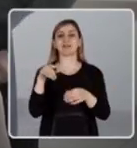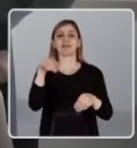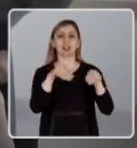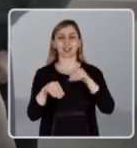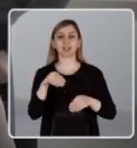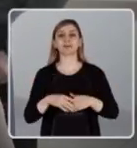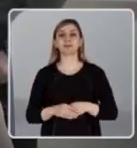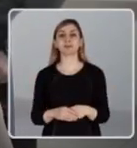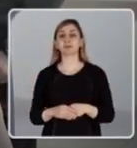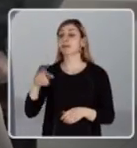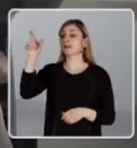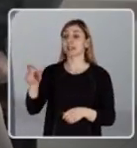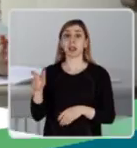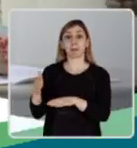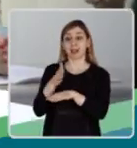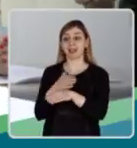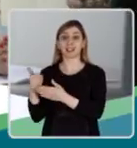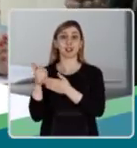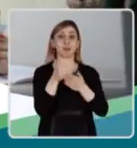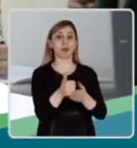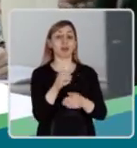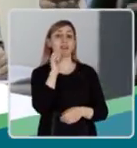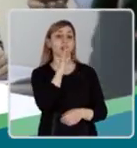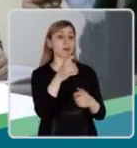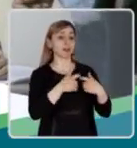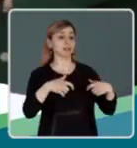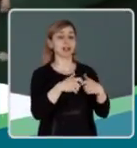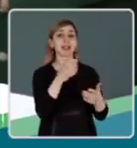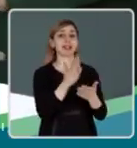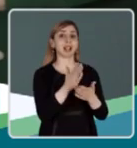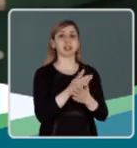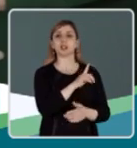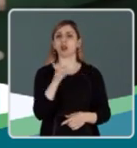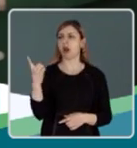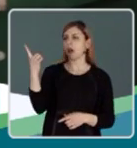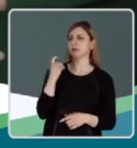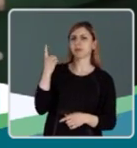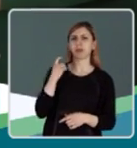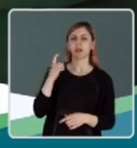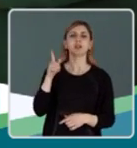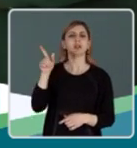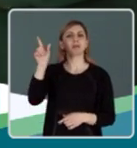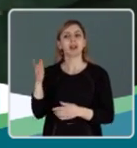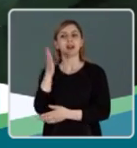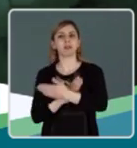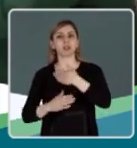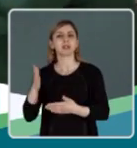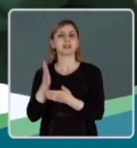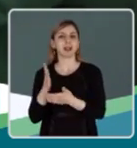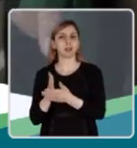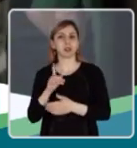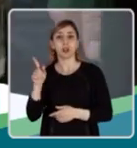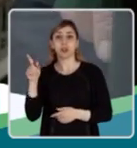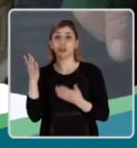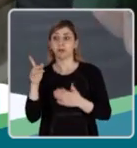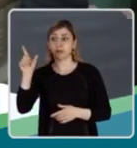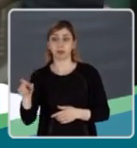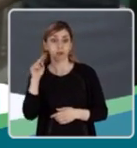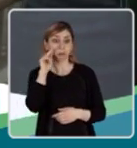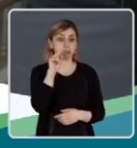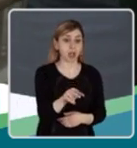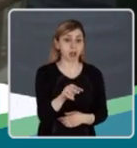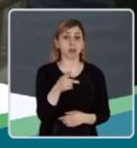votimit. Zgjedhësi që ju ndihmon, plotësoni deklaratë përpara komisionit të qendrës së votimit, se do të votojë sipas udhëzimeve tuaja, nuk